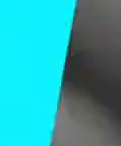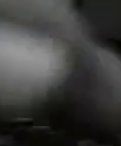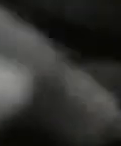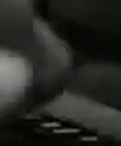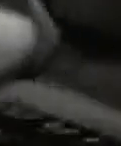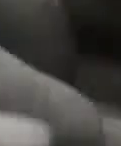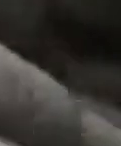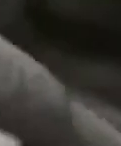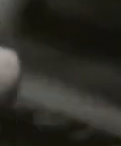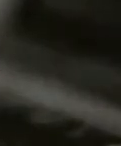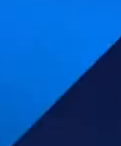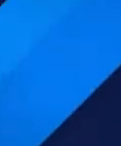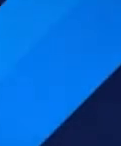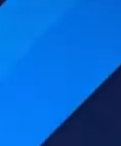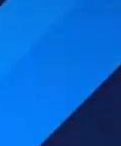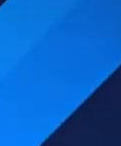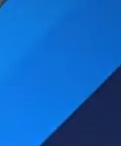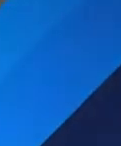아 으